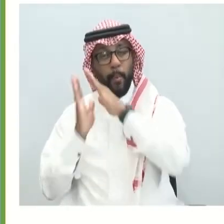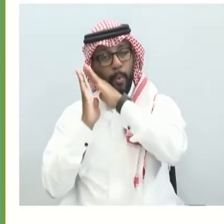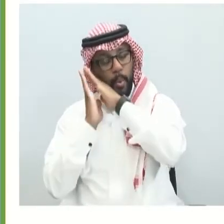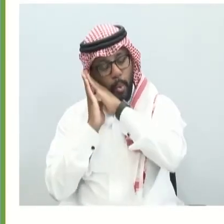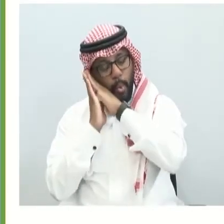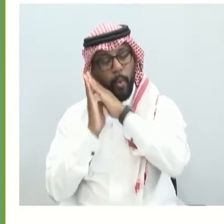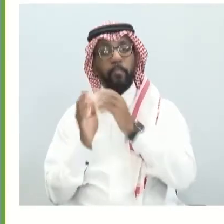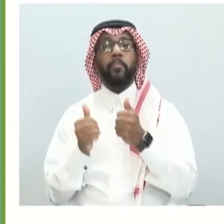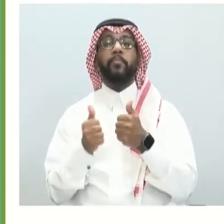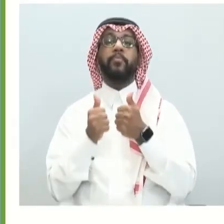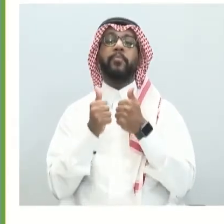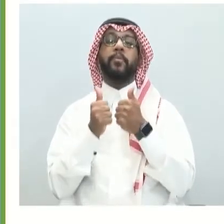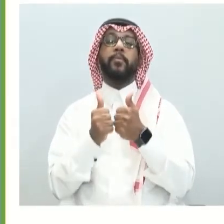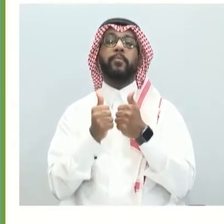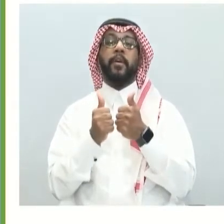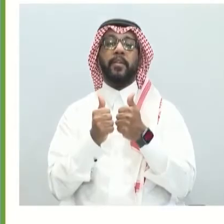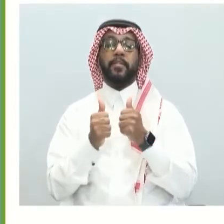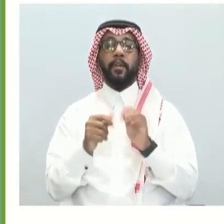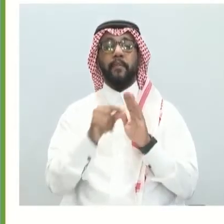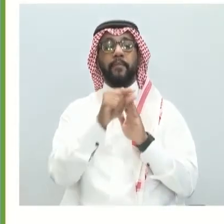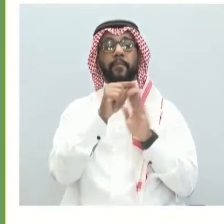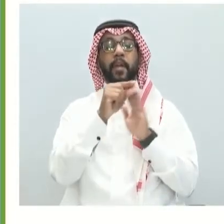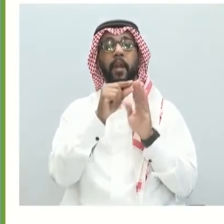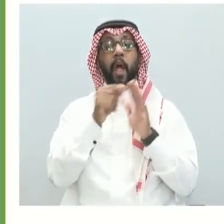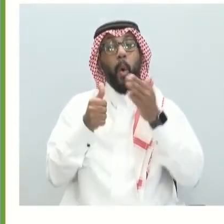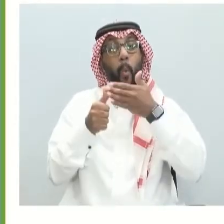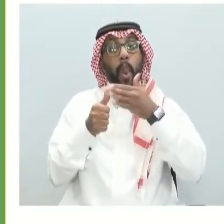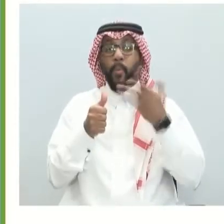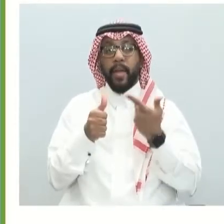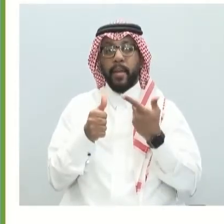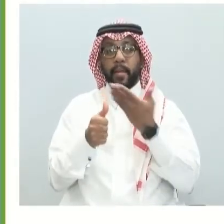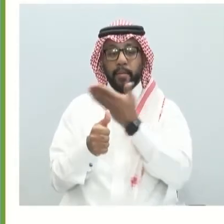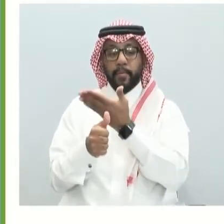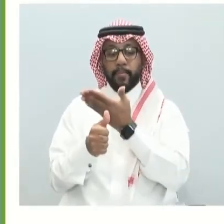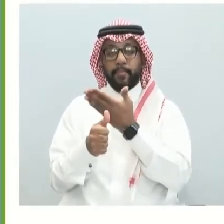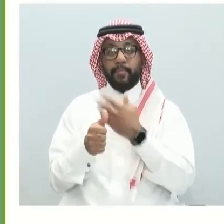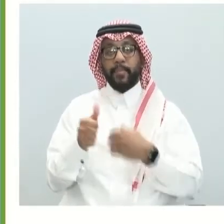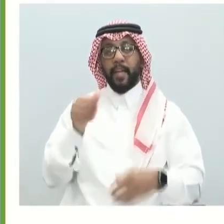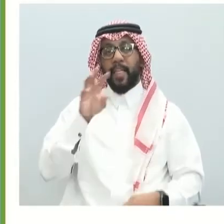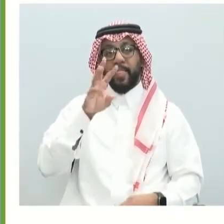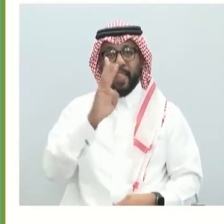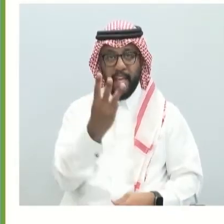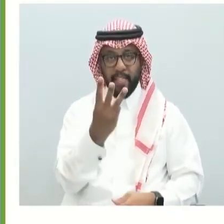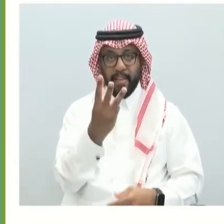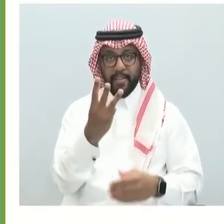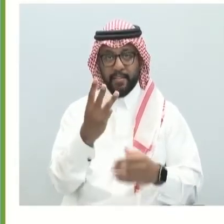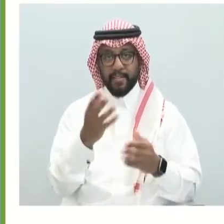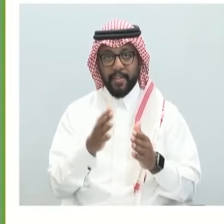هي فكره رئيسه جاءت في الفكره الثالثه